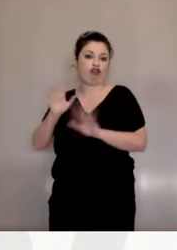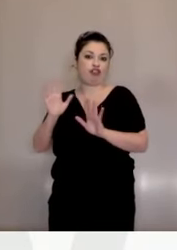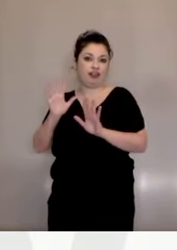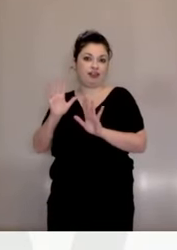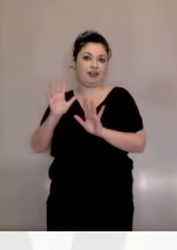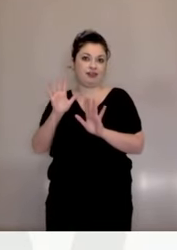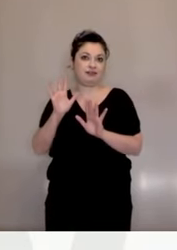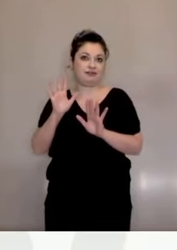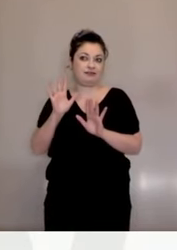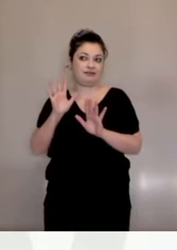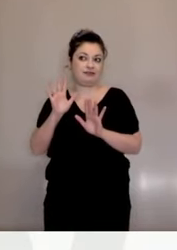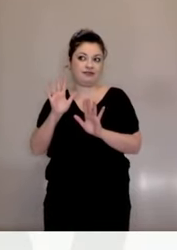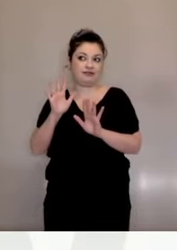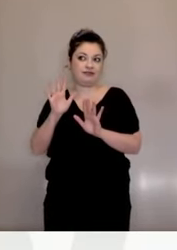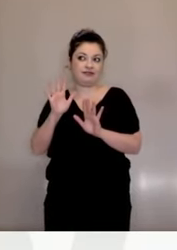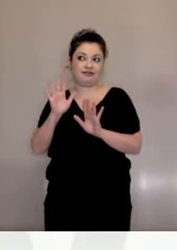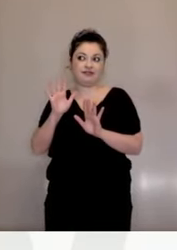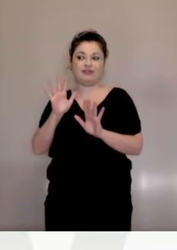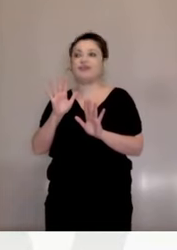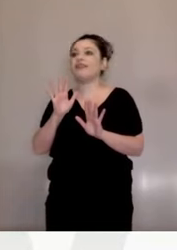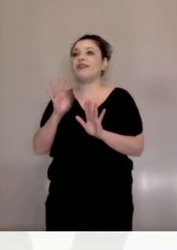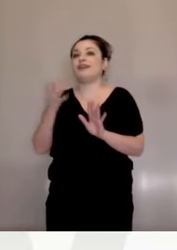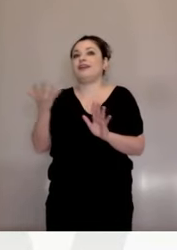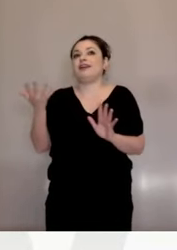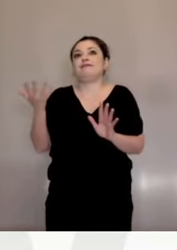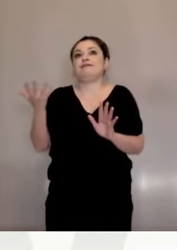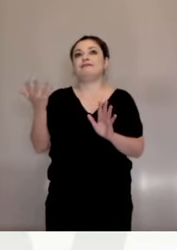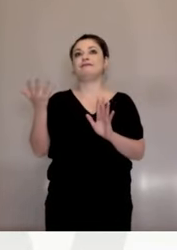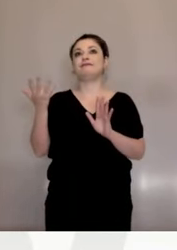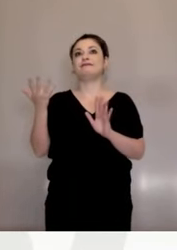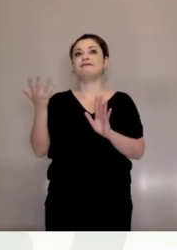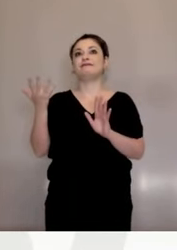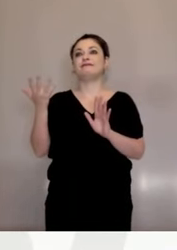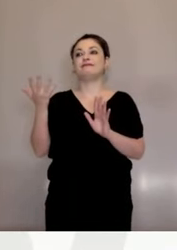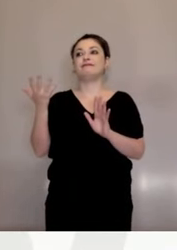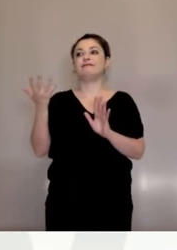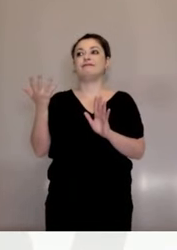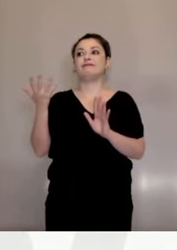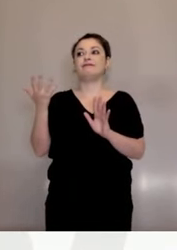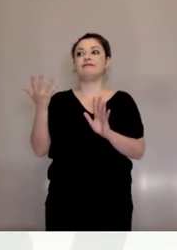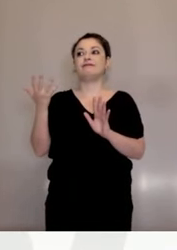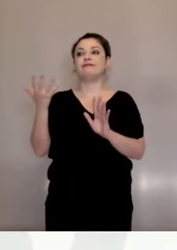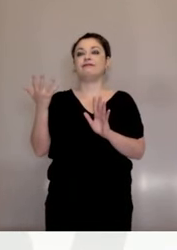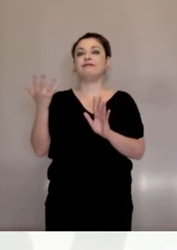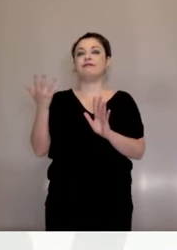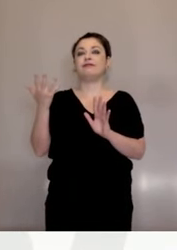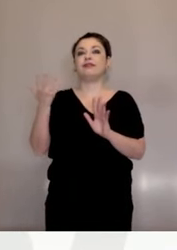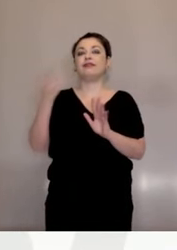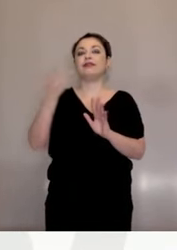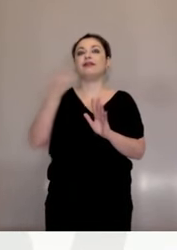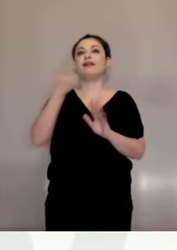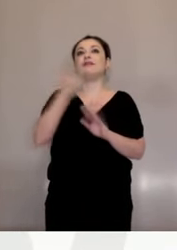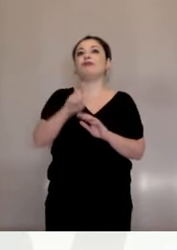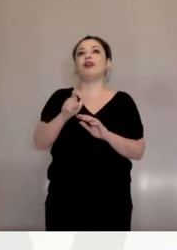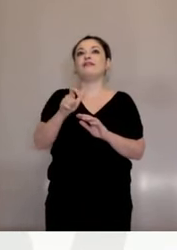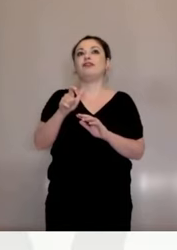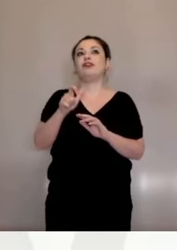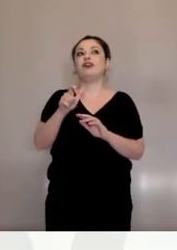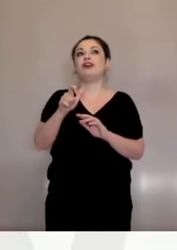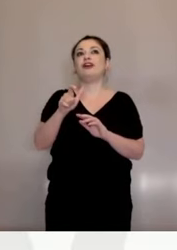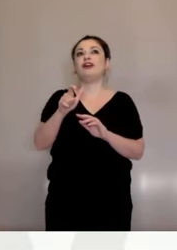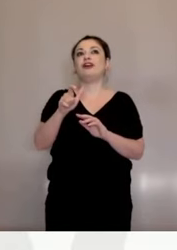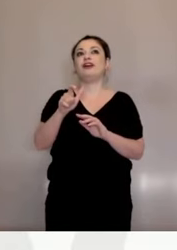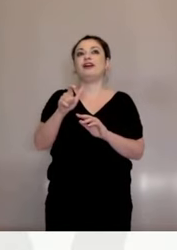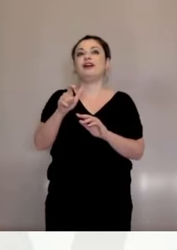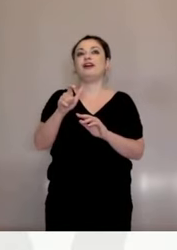non se, in qualche modo sì, è giusto, ma